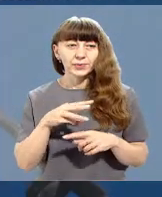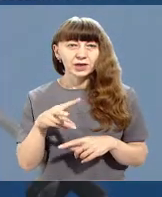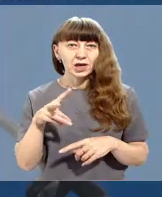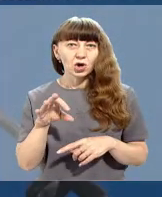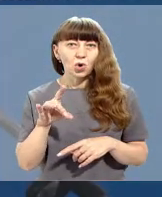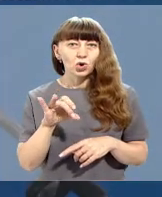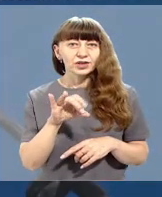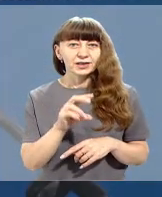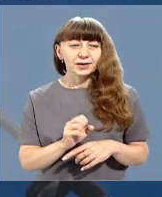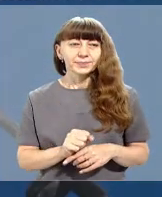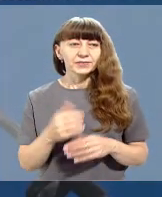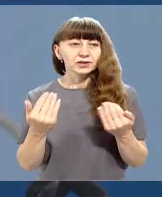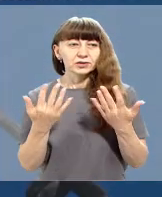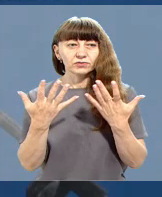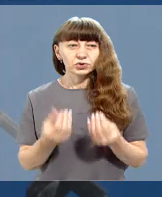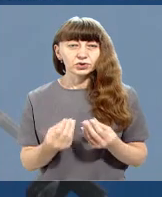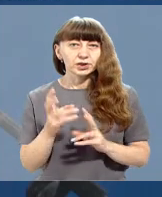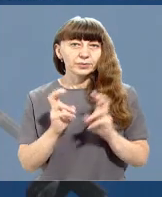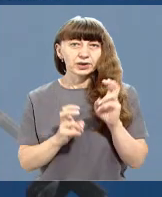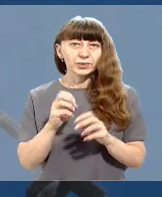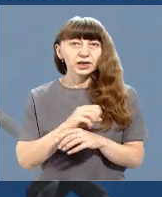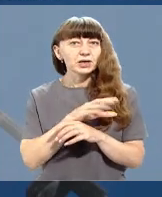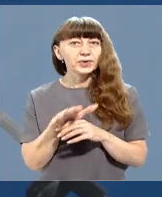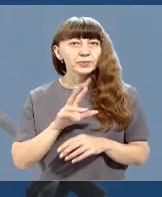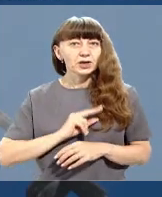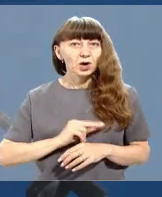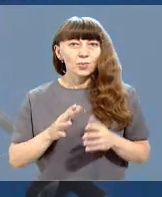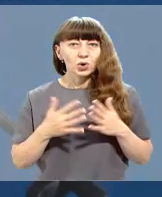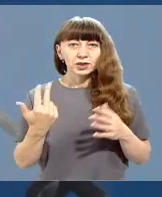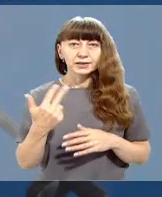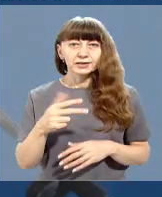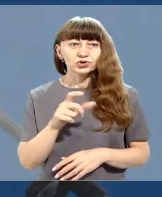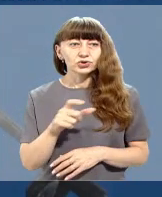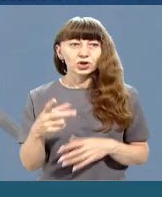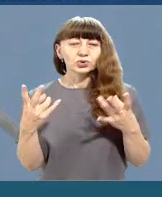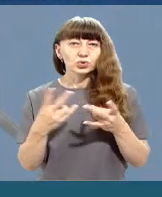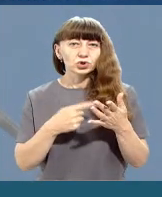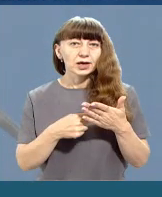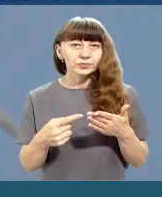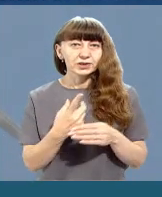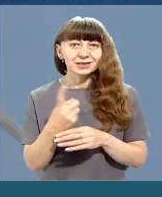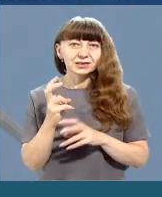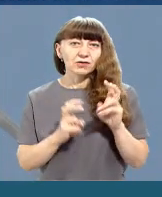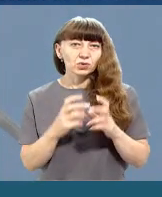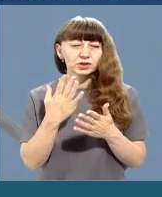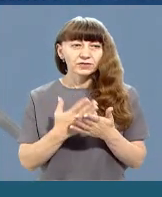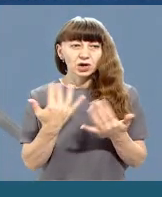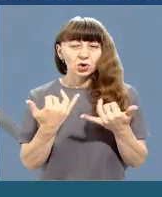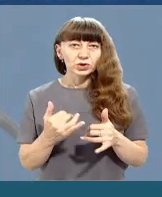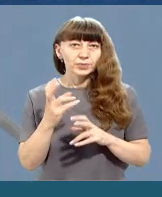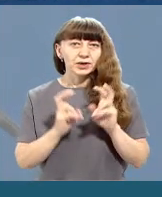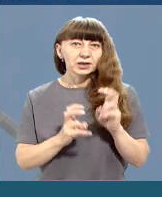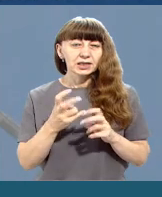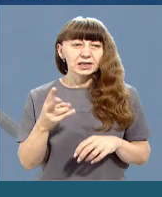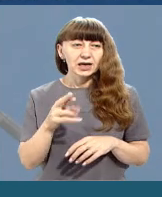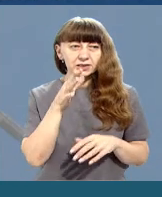Қазіргі уақытта кәсіпорын 30-дан астам адамды жұмыспен қамтамасыз етеді. Айта кету керек, бұл зауыт энергетика саласы үшін бірегей кәсіпорын. Өйткені